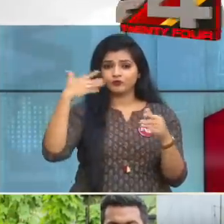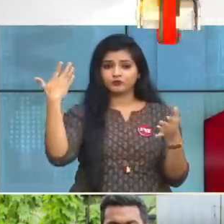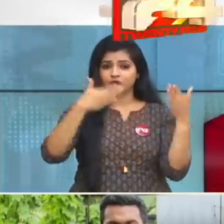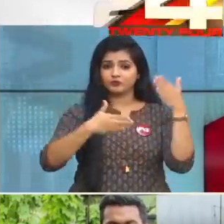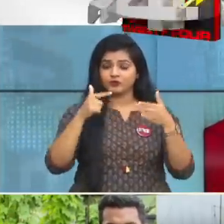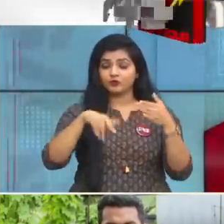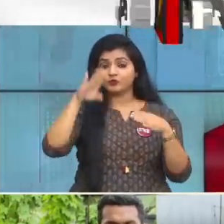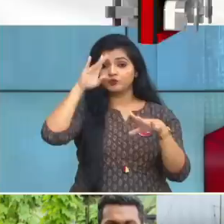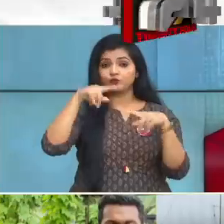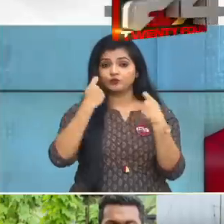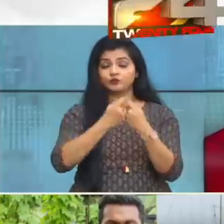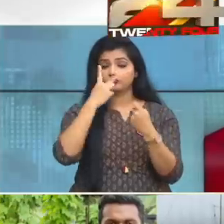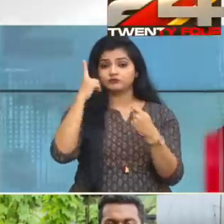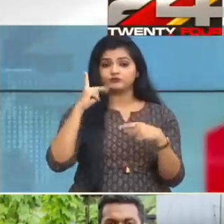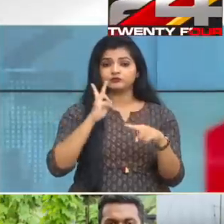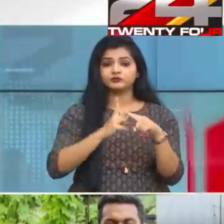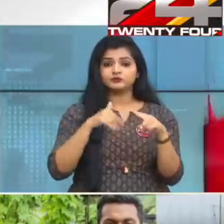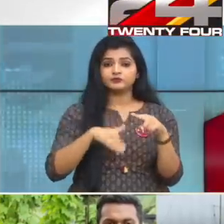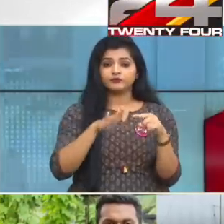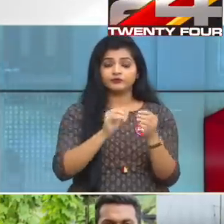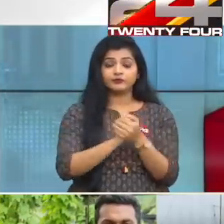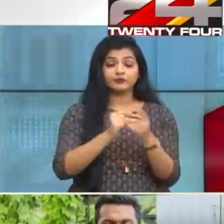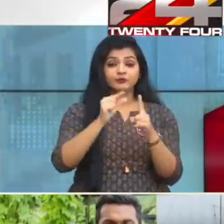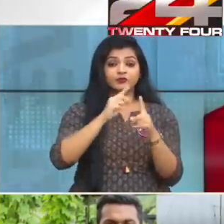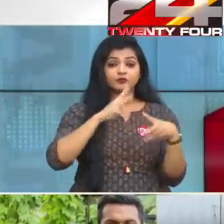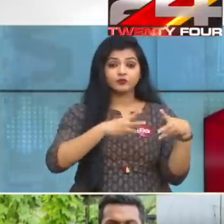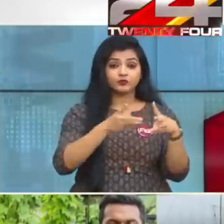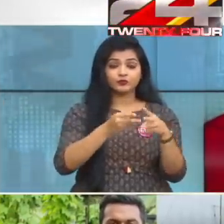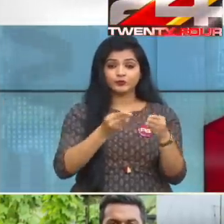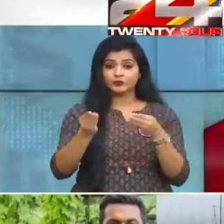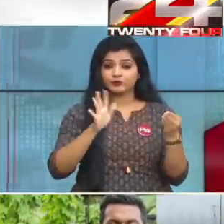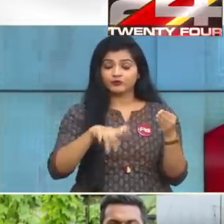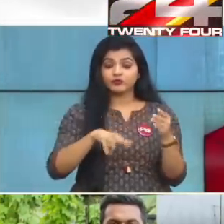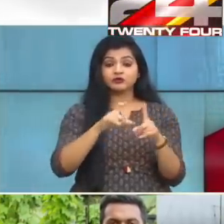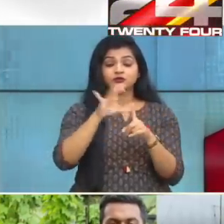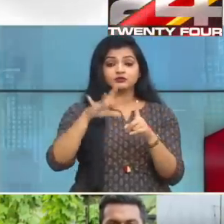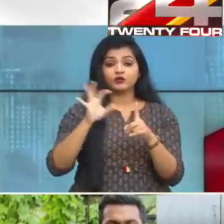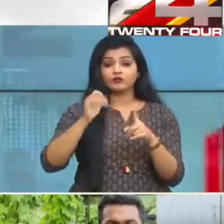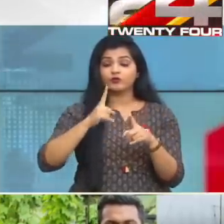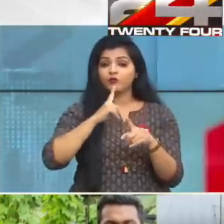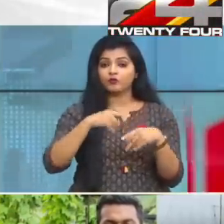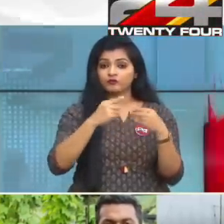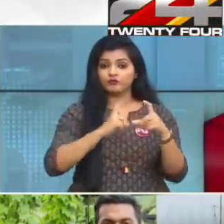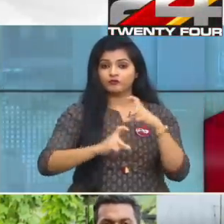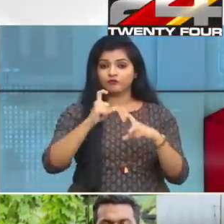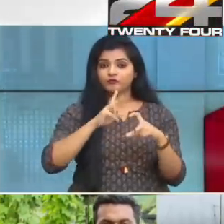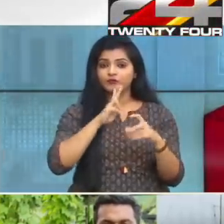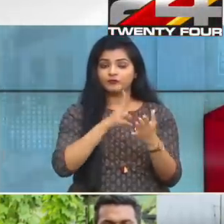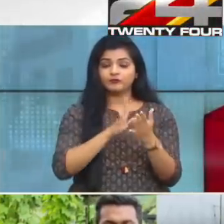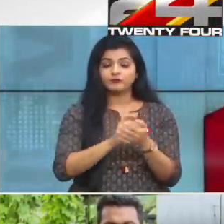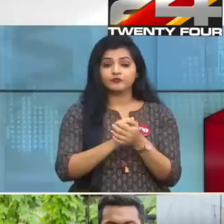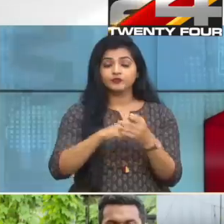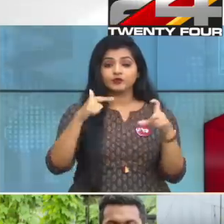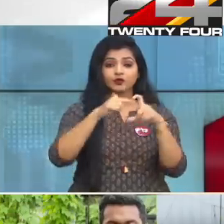തന്നെ പോലീസിന്റെ നിരീക്ഷണം ഇപ്പോഴും അവിടെയുണ്ട്. എന്തായാലും പെരിയാറിന് തീരത്തുള്ളവർക്ക് ജില്ലാ ഭരണകൂടം ജാഗ്രതാ നിർദ്ദേശവും നൽകിയിട്ടുണ്ട്.